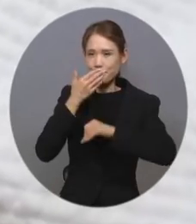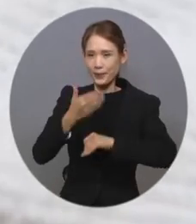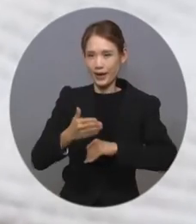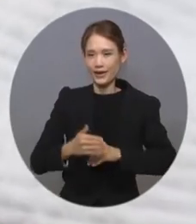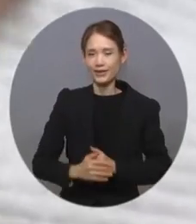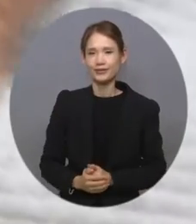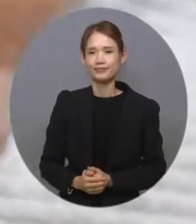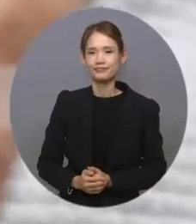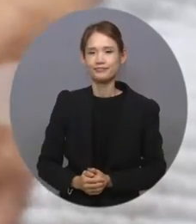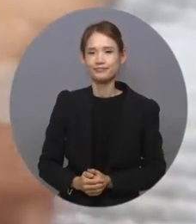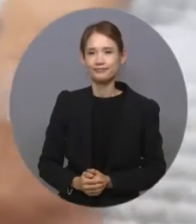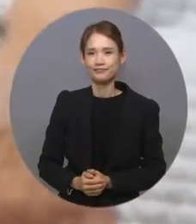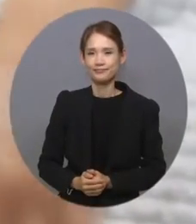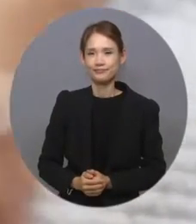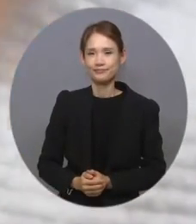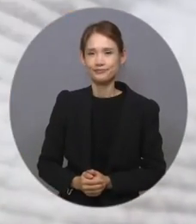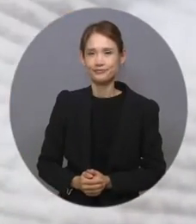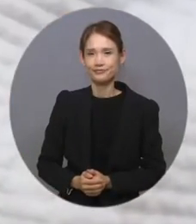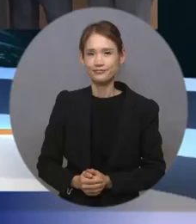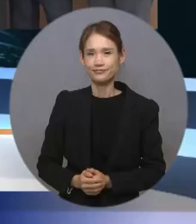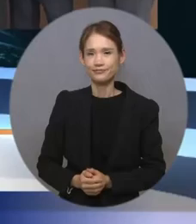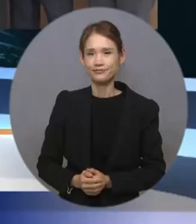복지TV 경기방송 권용찬입니다.